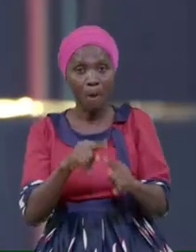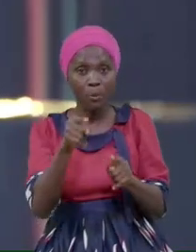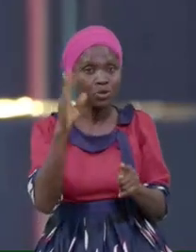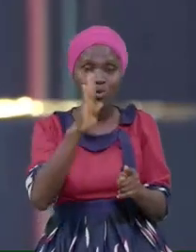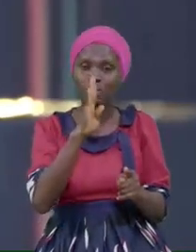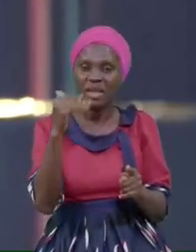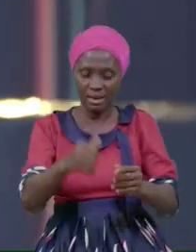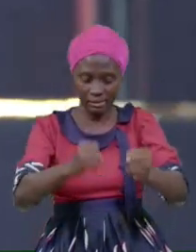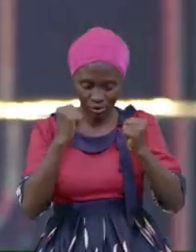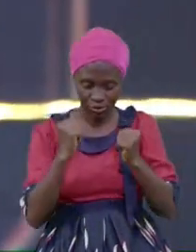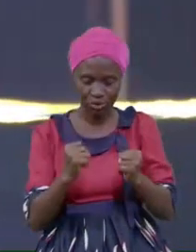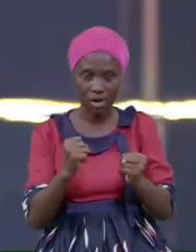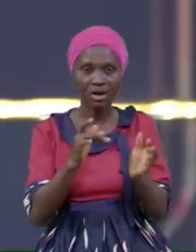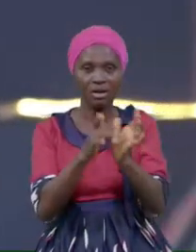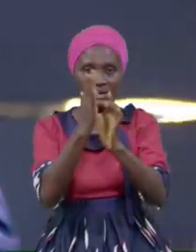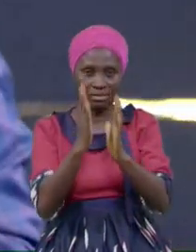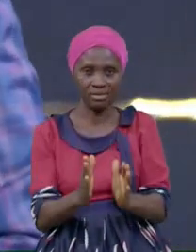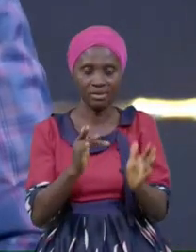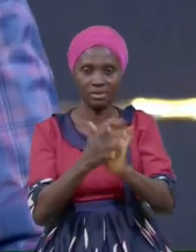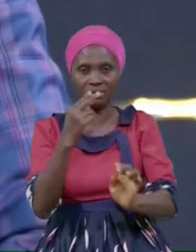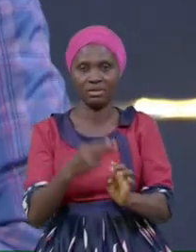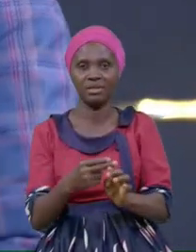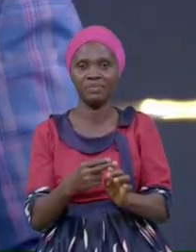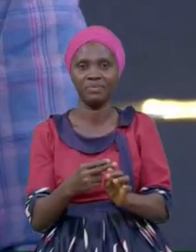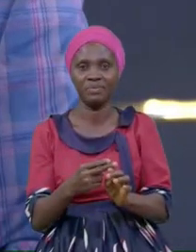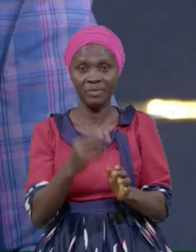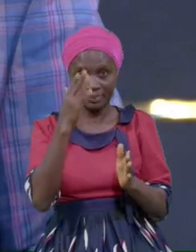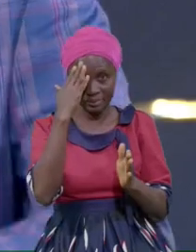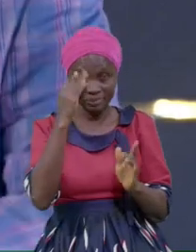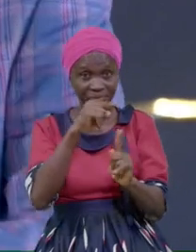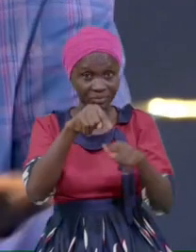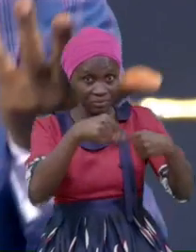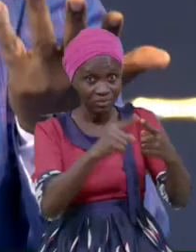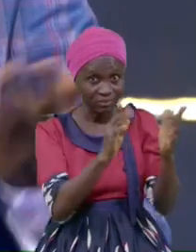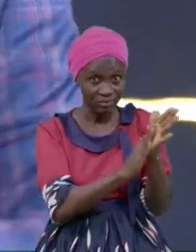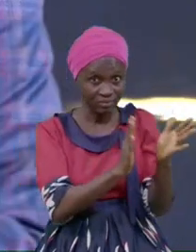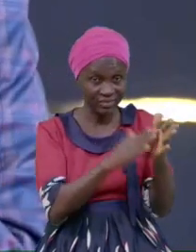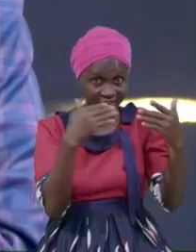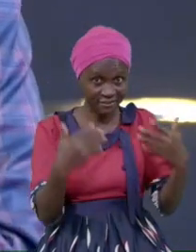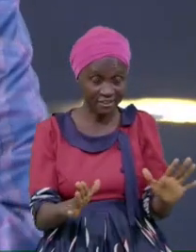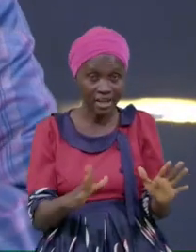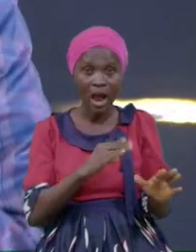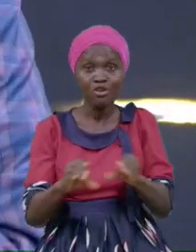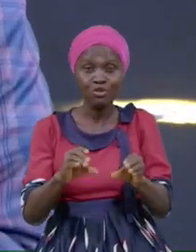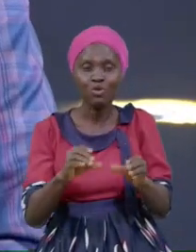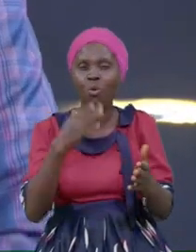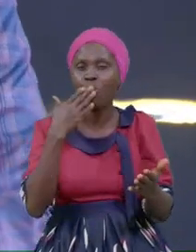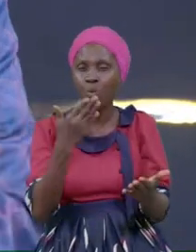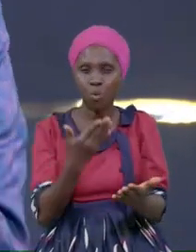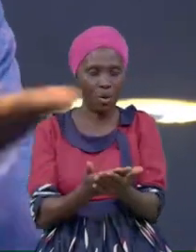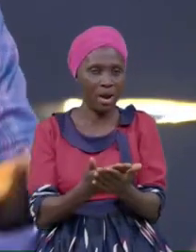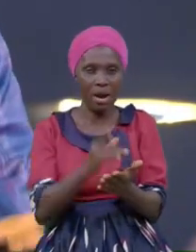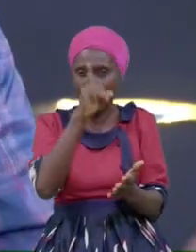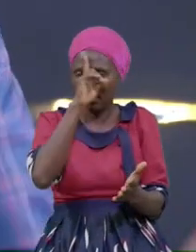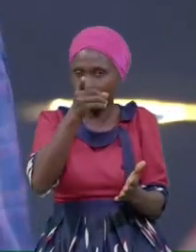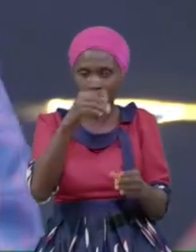croyant vibrant. Et vous savez, quand vous allez à l'école, vous finissez et vous avez bien travaillé. Vous